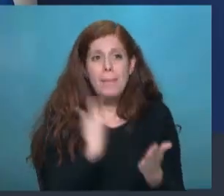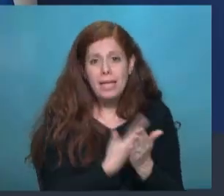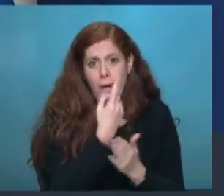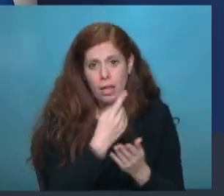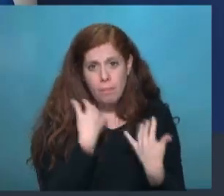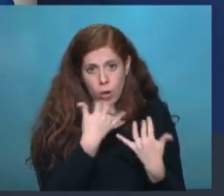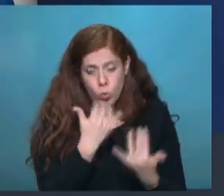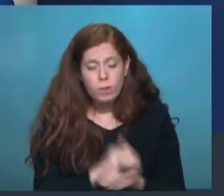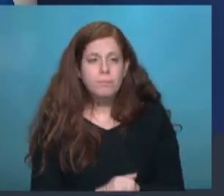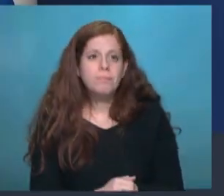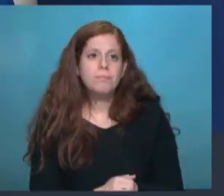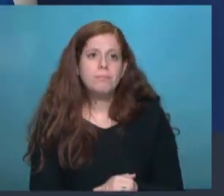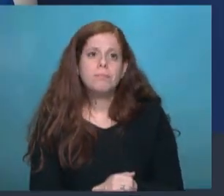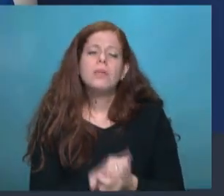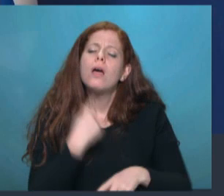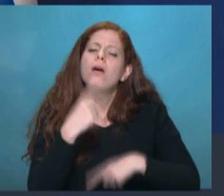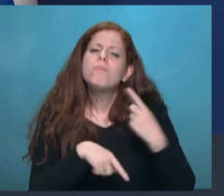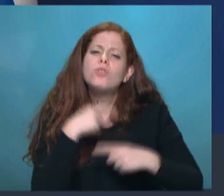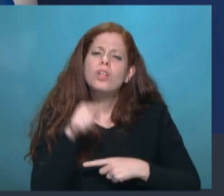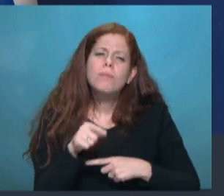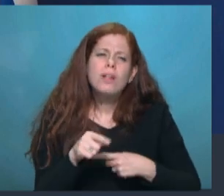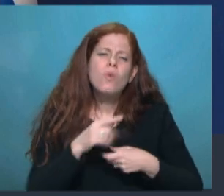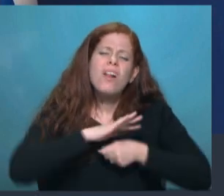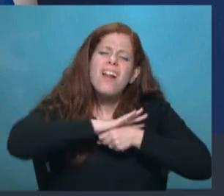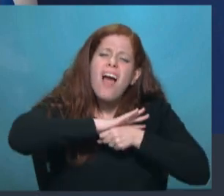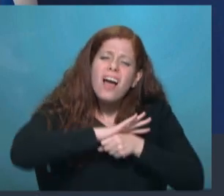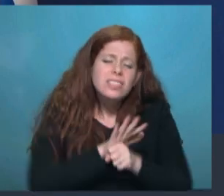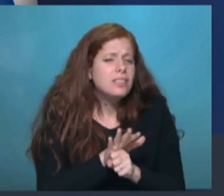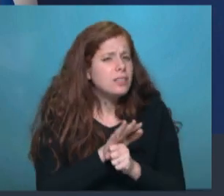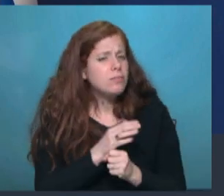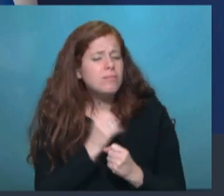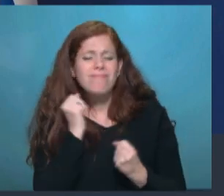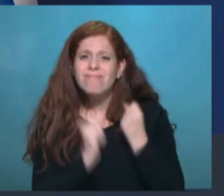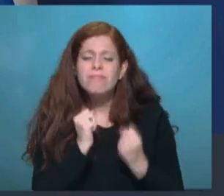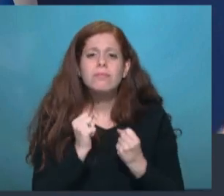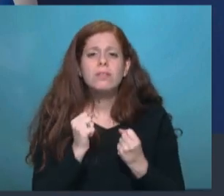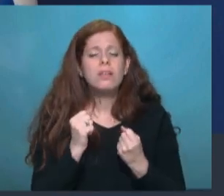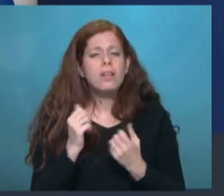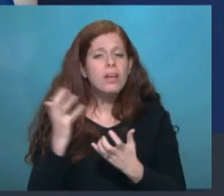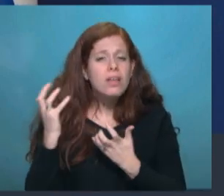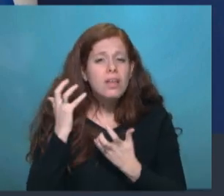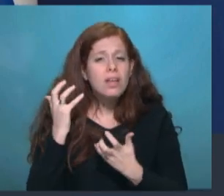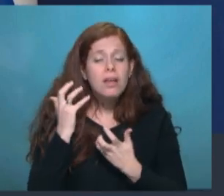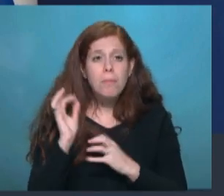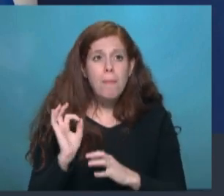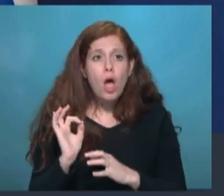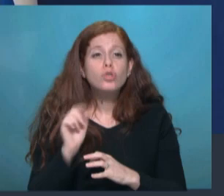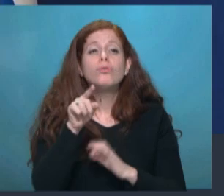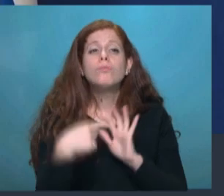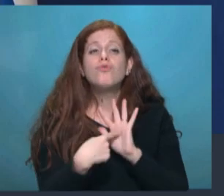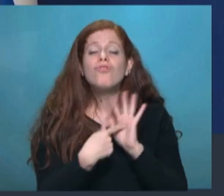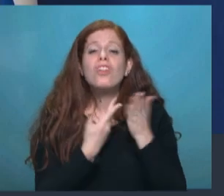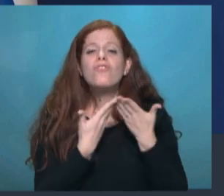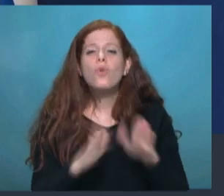הללו הופעלו לחצים כבירים לפתוח נגדי לא פחות מ-15